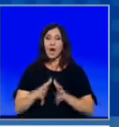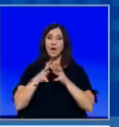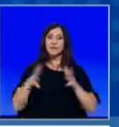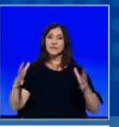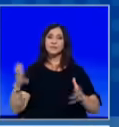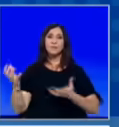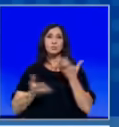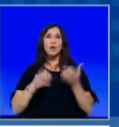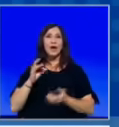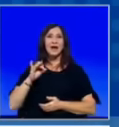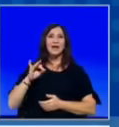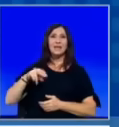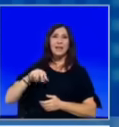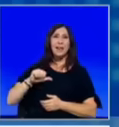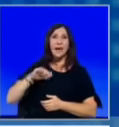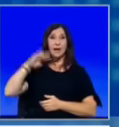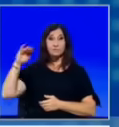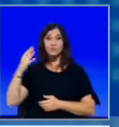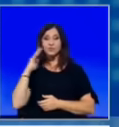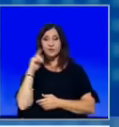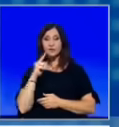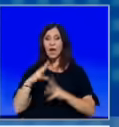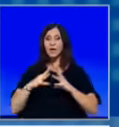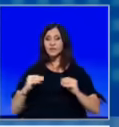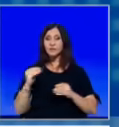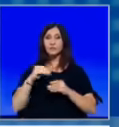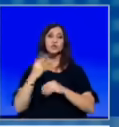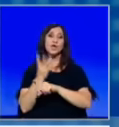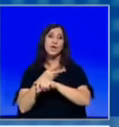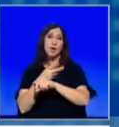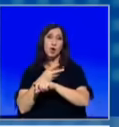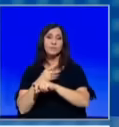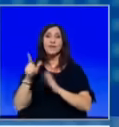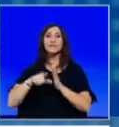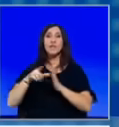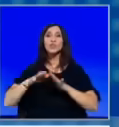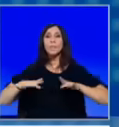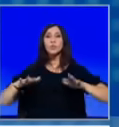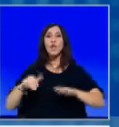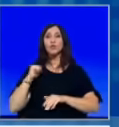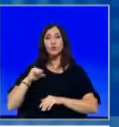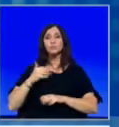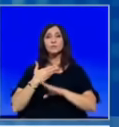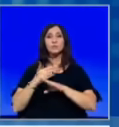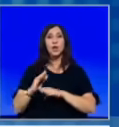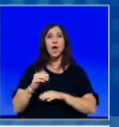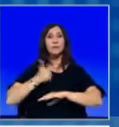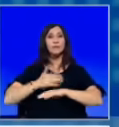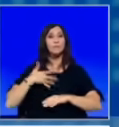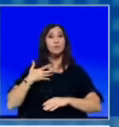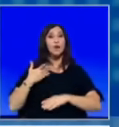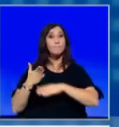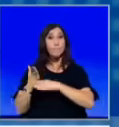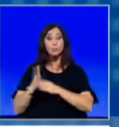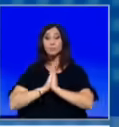Разраства се пожарът в Рила. На четвъртия ден в гасенето вече се включи и хеликоптер. Извънредното положение в Дупница продължава. Кметът поиска